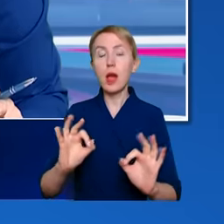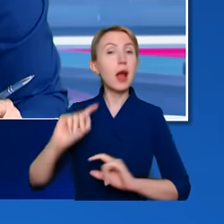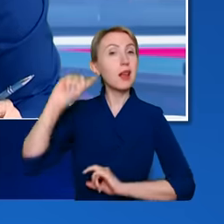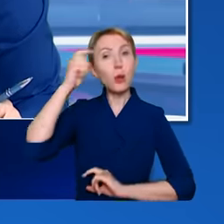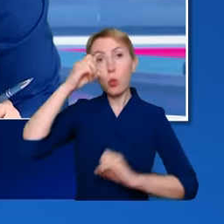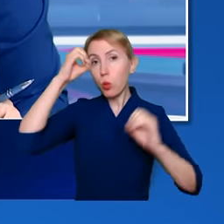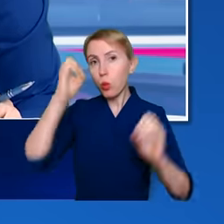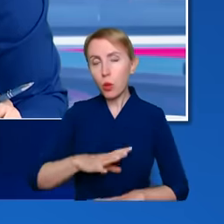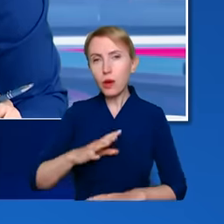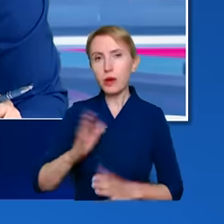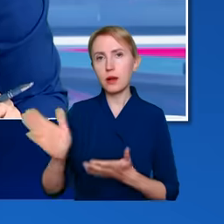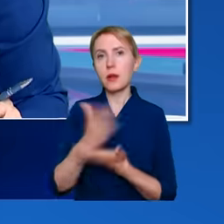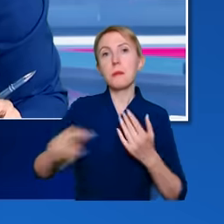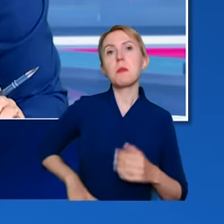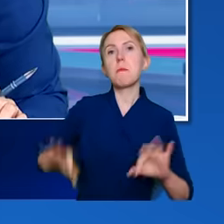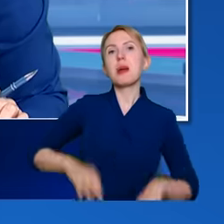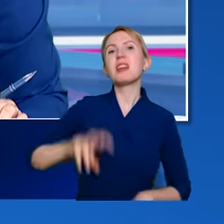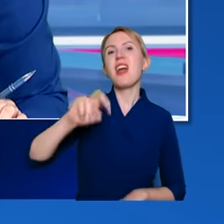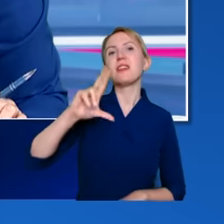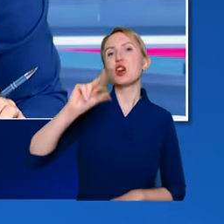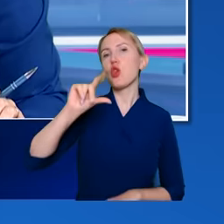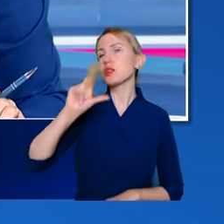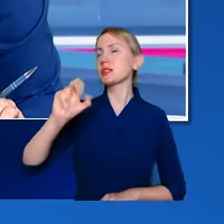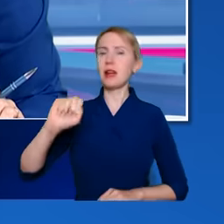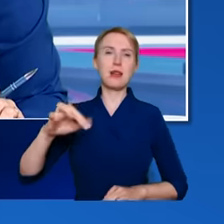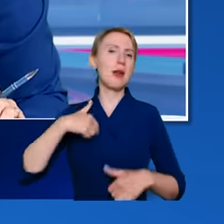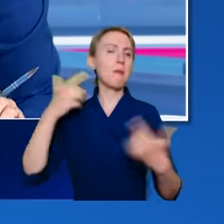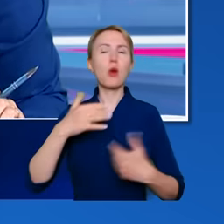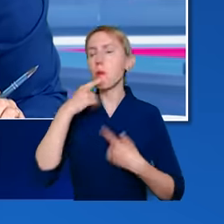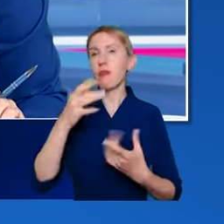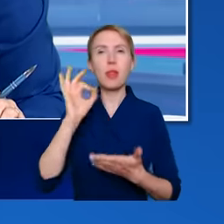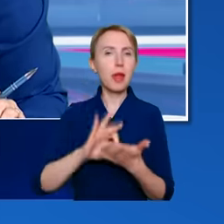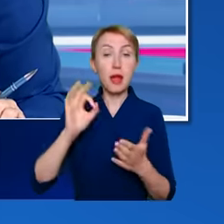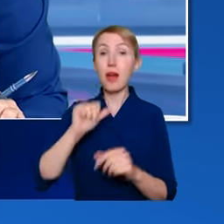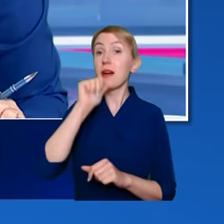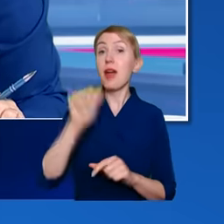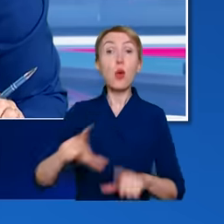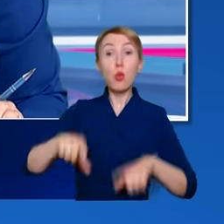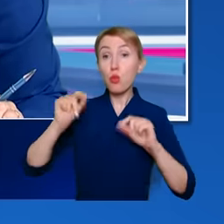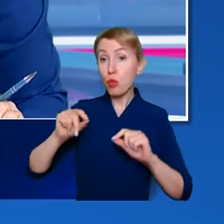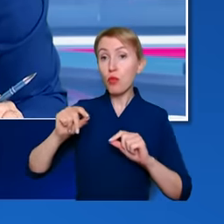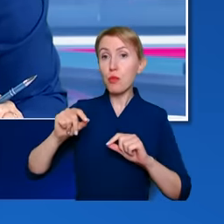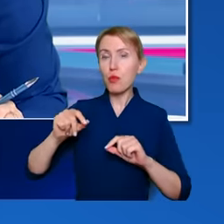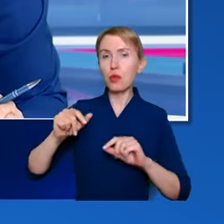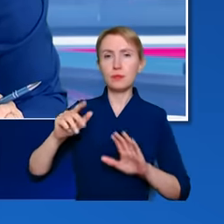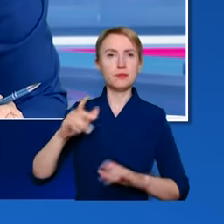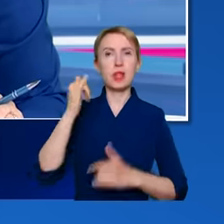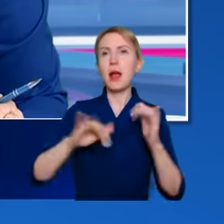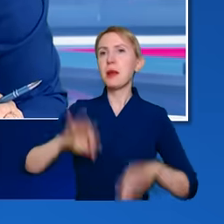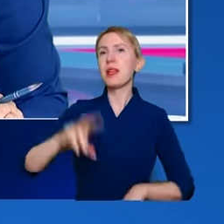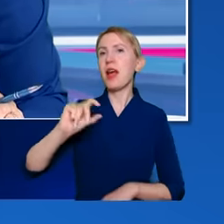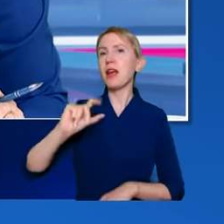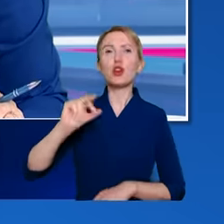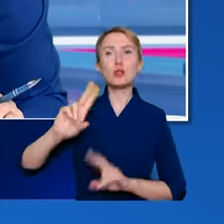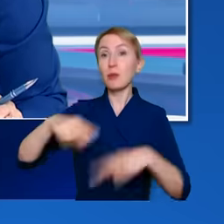jest resort pani Henik-Kloski. Ja w ogóle z tego miejsca mogę państwa zapewnić, do eurowyborów ja państwu, jeżeli pani Henik-Kloska tego nie